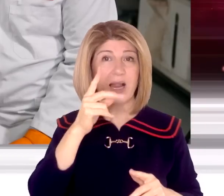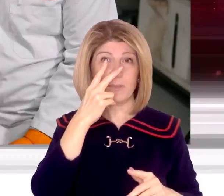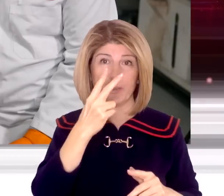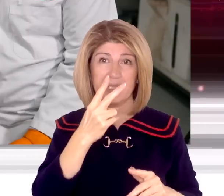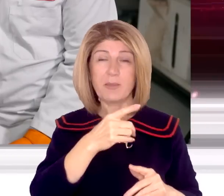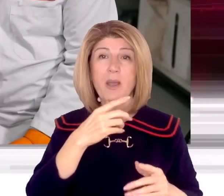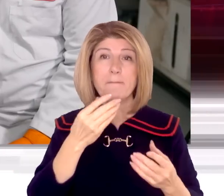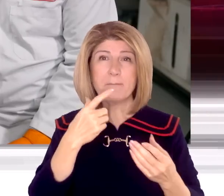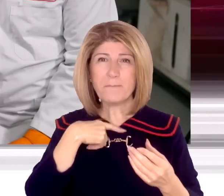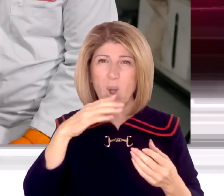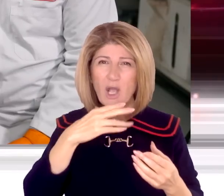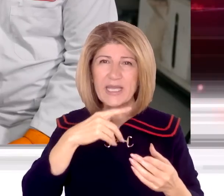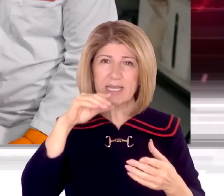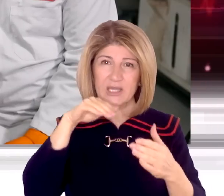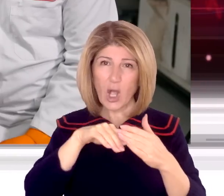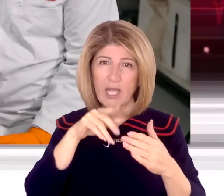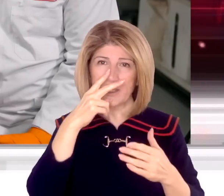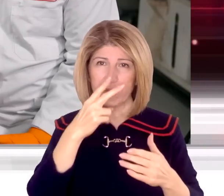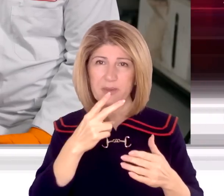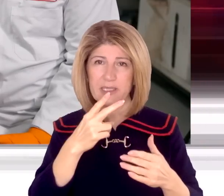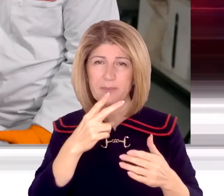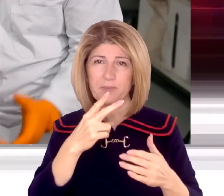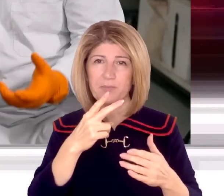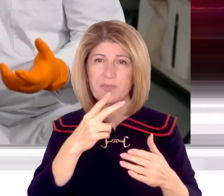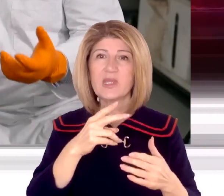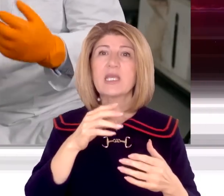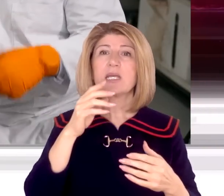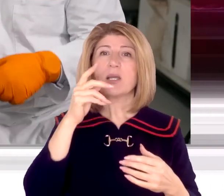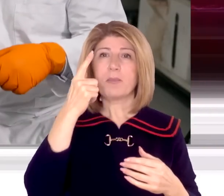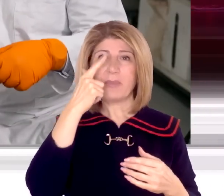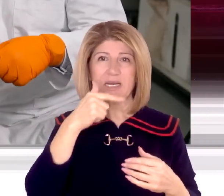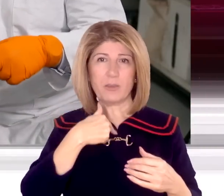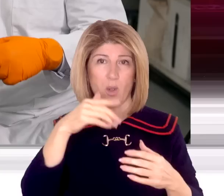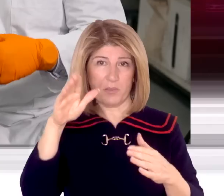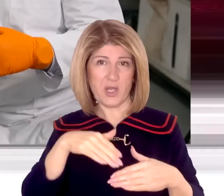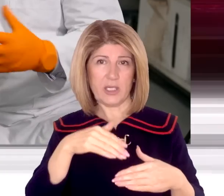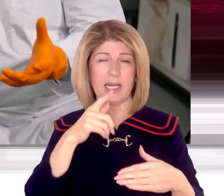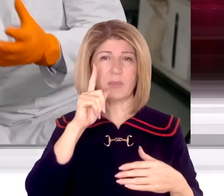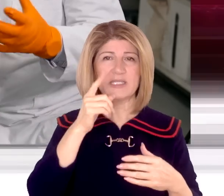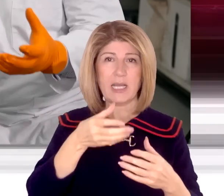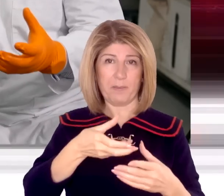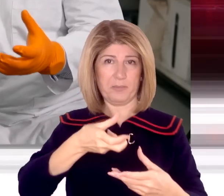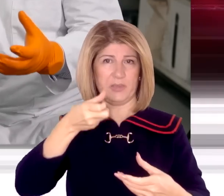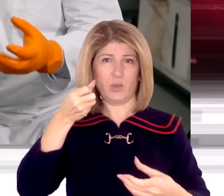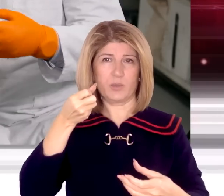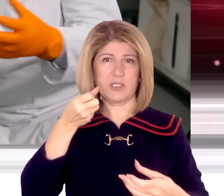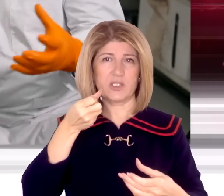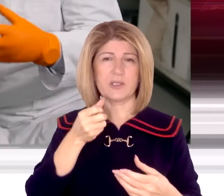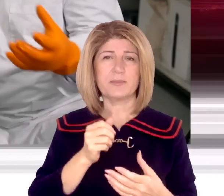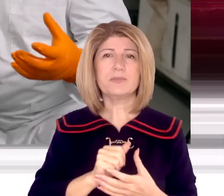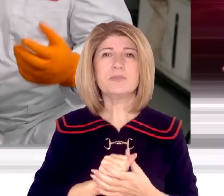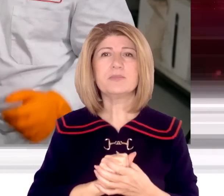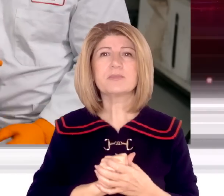نباشه. اول باید مایه داخل سیگار الکترونیکی یک بار مصرفی که برای ما میارن رو ازش بیرون بکشیم.